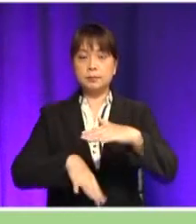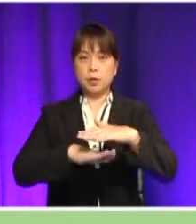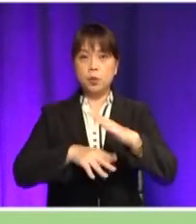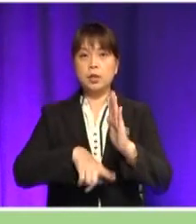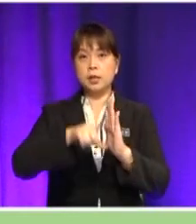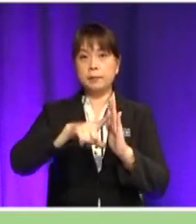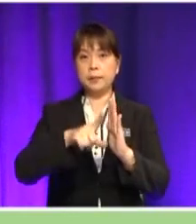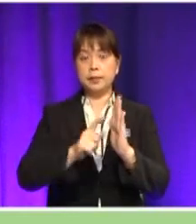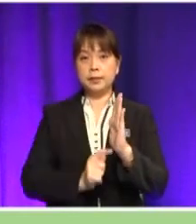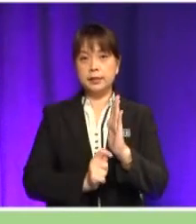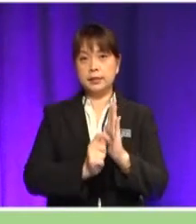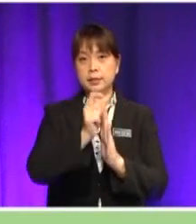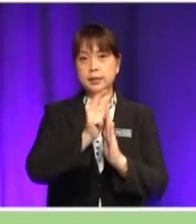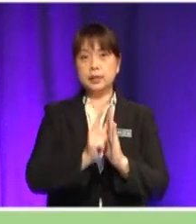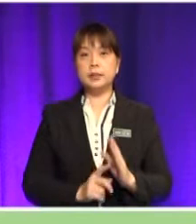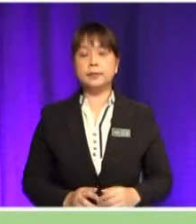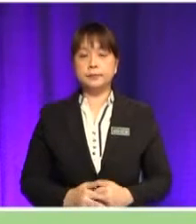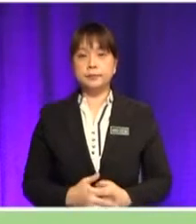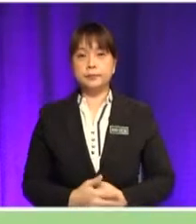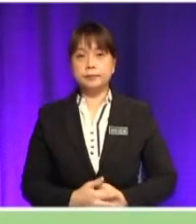satu Mereka lagi